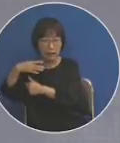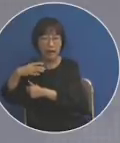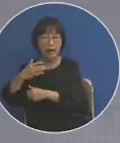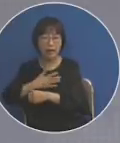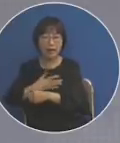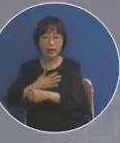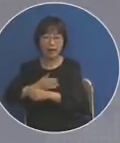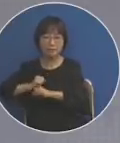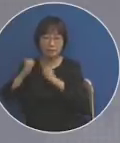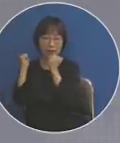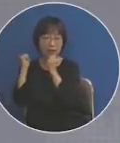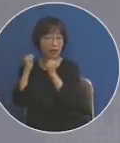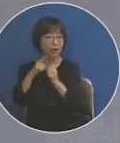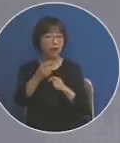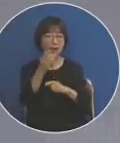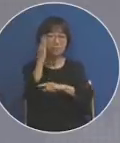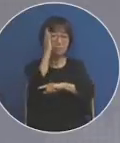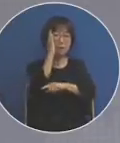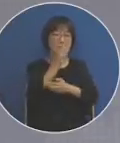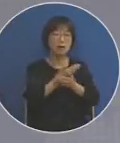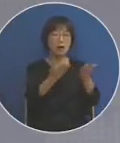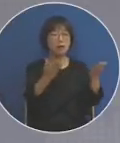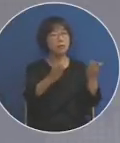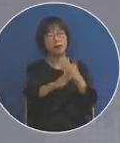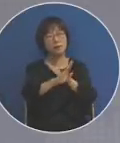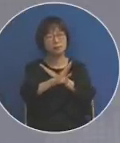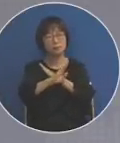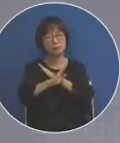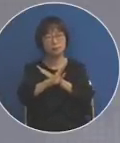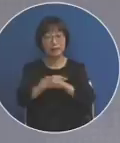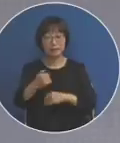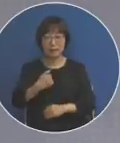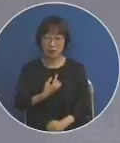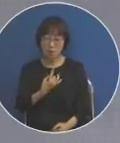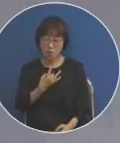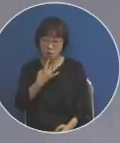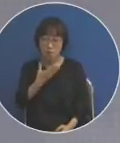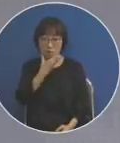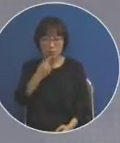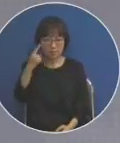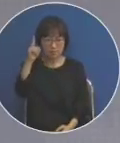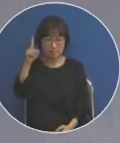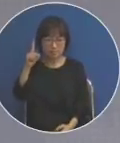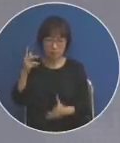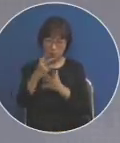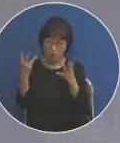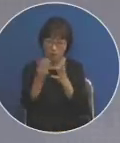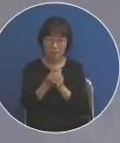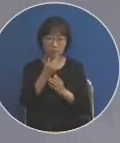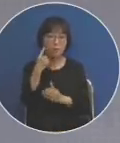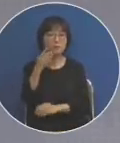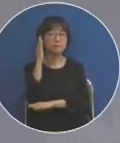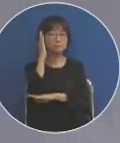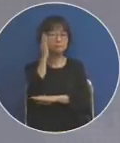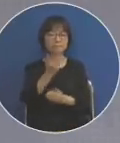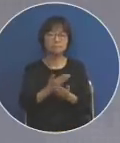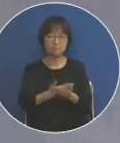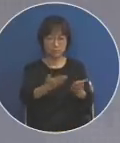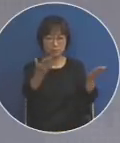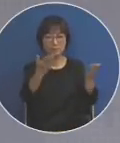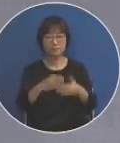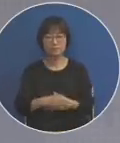by some God, will call me. 왜냐 오직 복음만 알아야 되죠. Why me? I should only know of the gospel. 하나님 그리 부르셨다니까요. That's how God has called